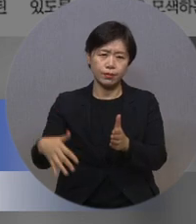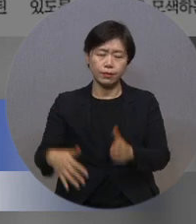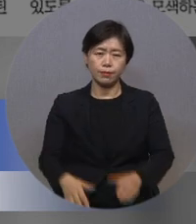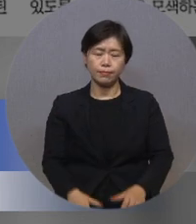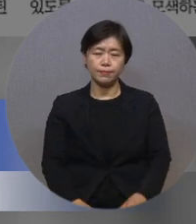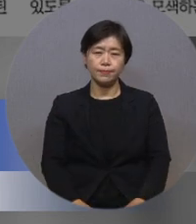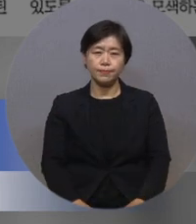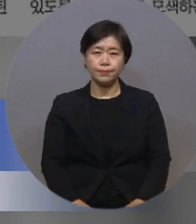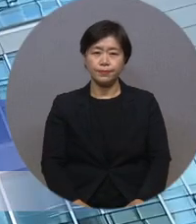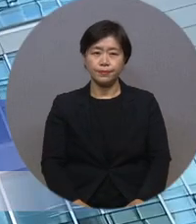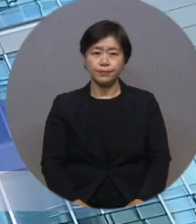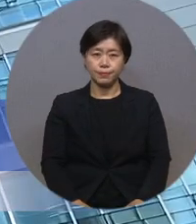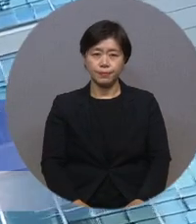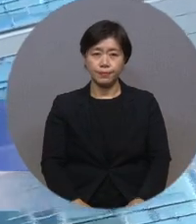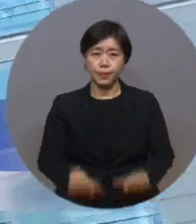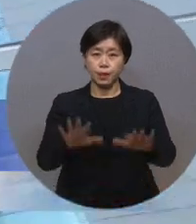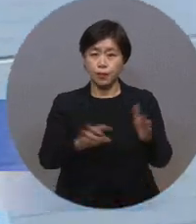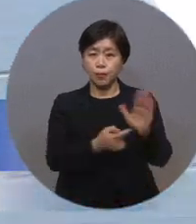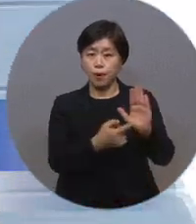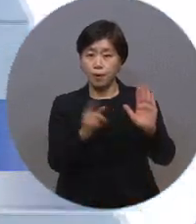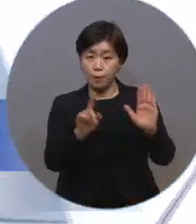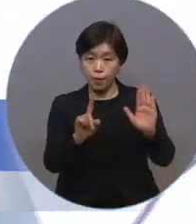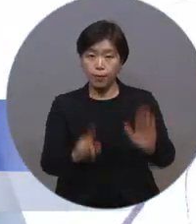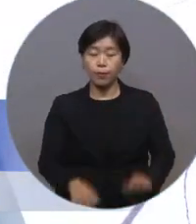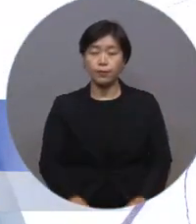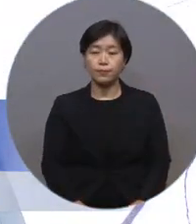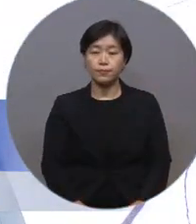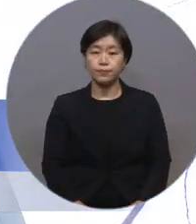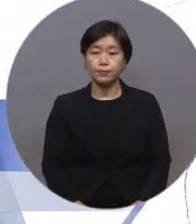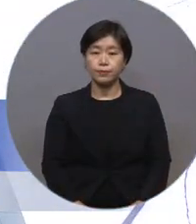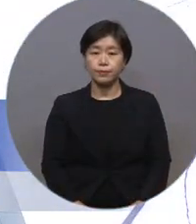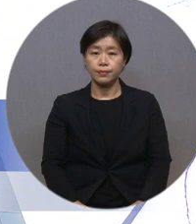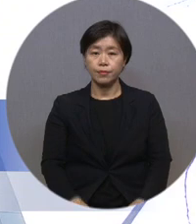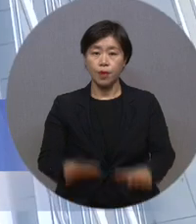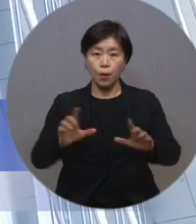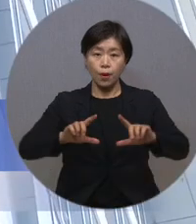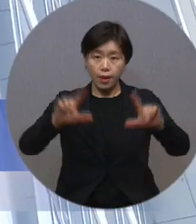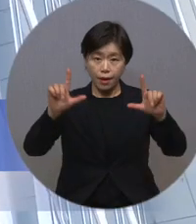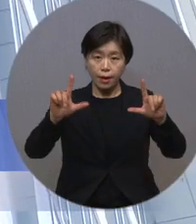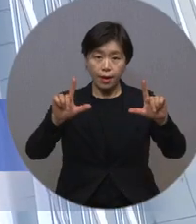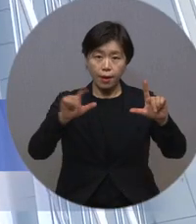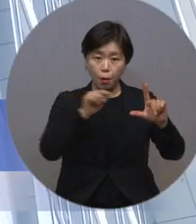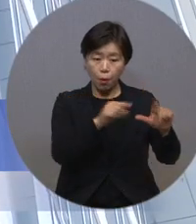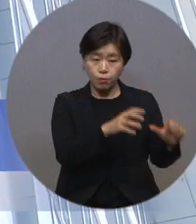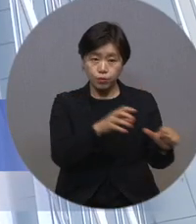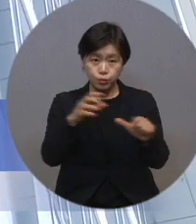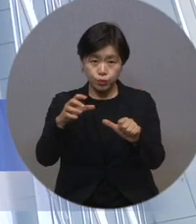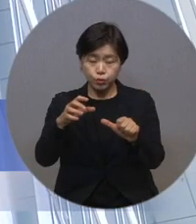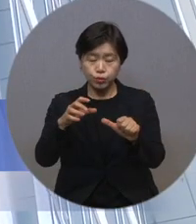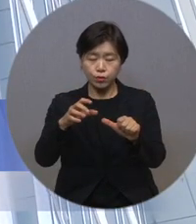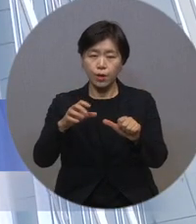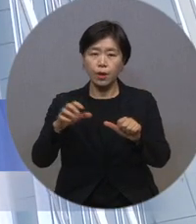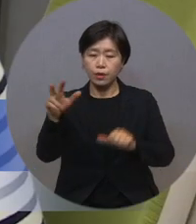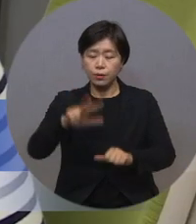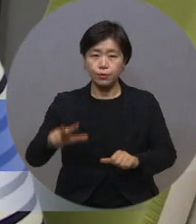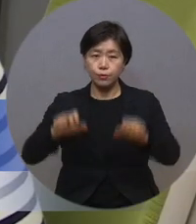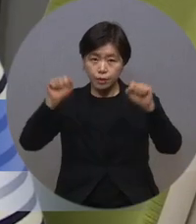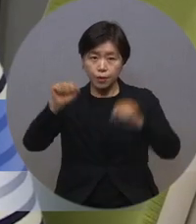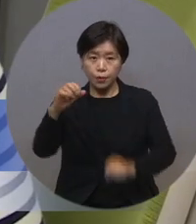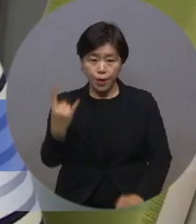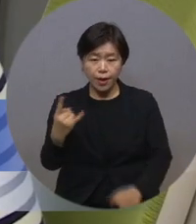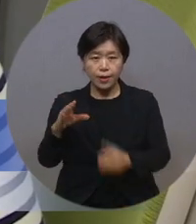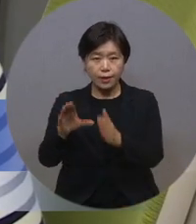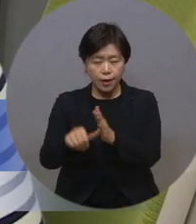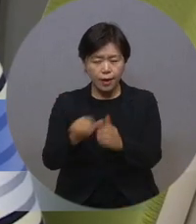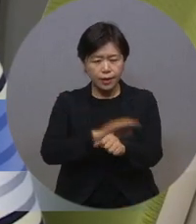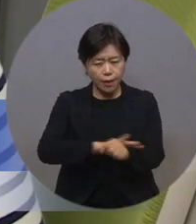않고 있습니다 이번에 발표된 인권위의 모니터링 결과가 올해 개최 예정인 전국 단위 체육 경기대회에서 잘